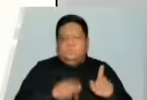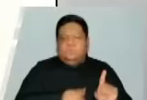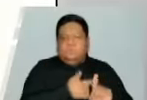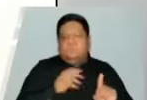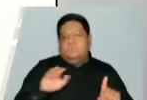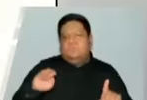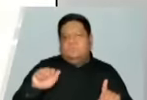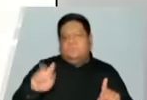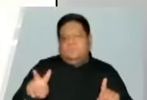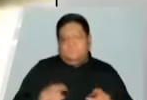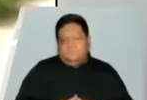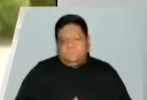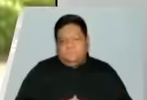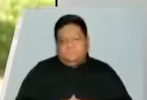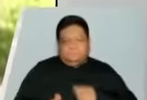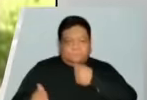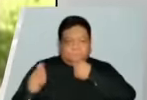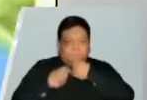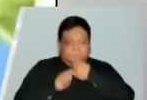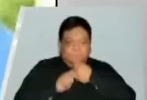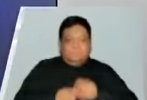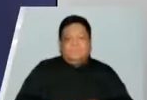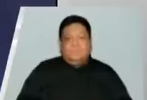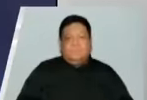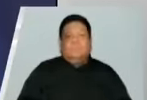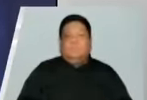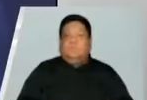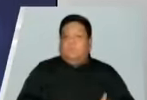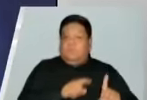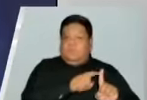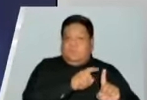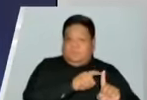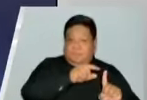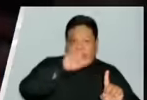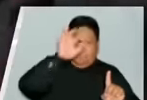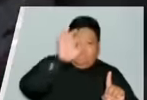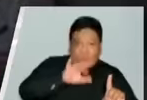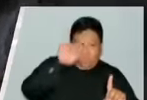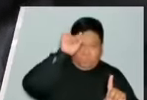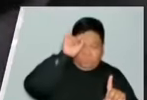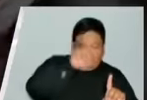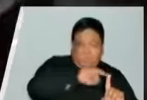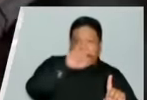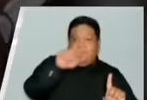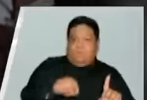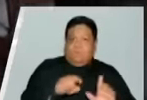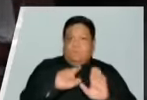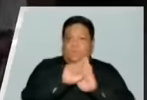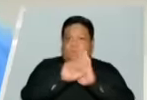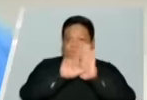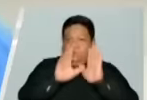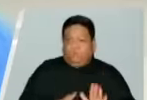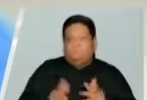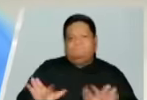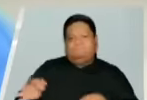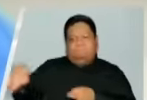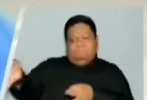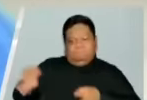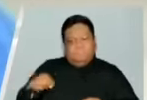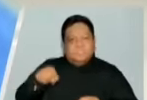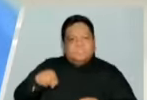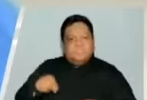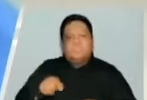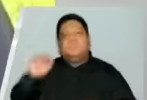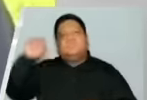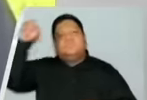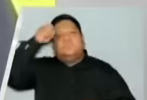Natanggap na ng abogado ni Pastor Apollo Kibuloy ang show cause order ng Senado laban sa founder ng Kingdom of Jesus Christ. May 48